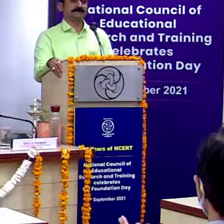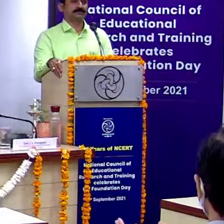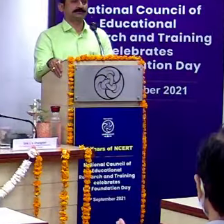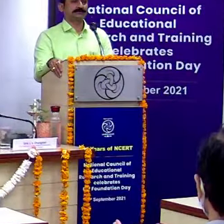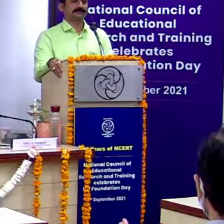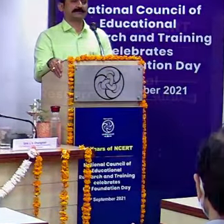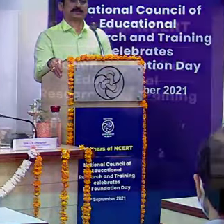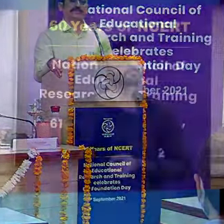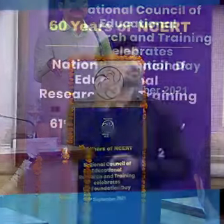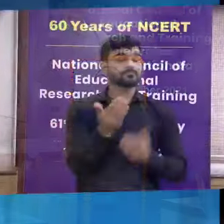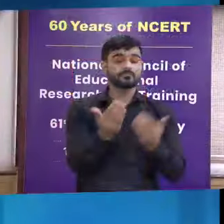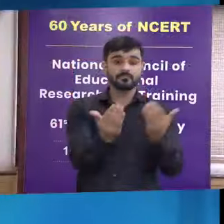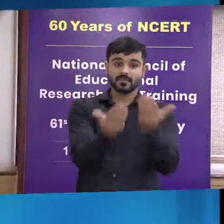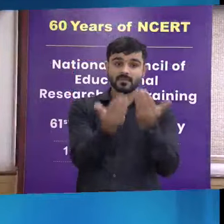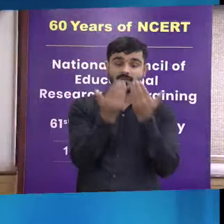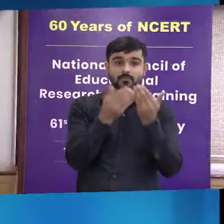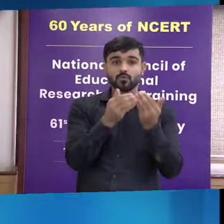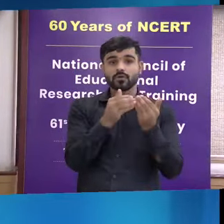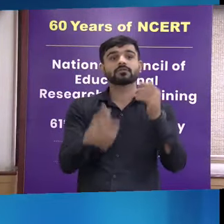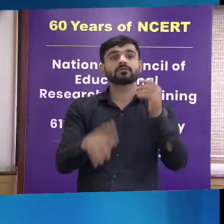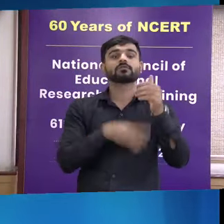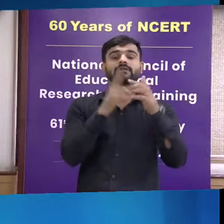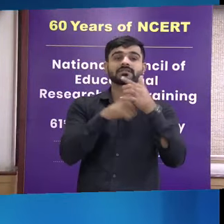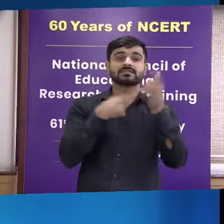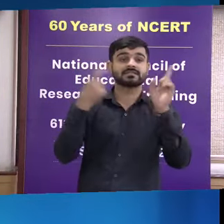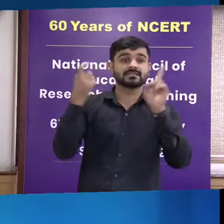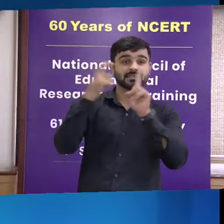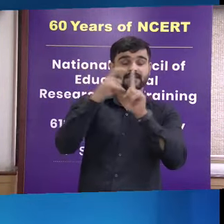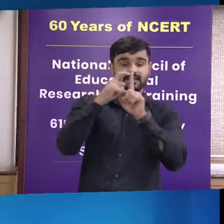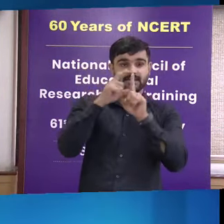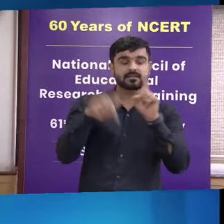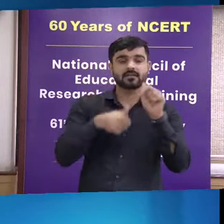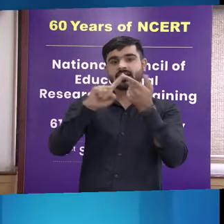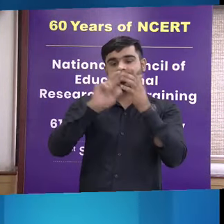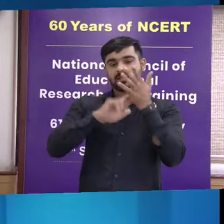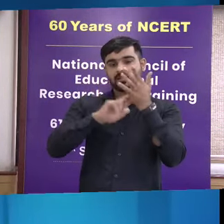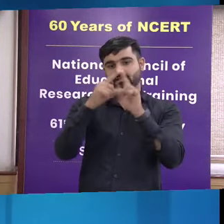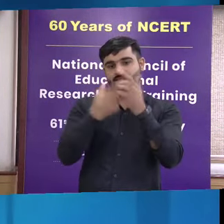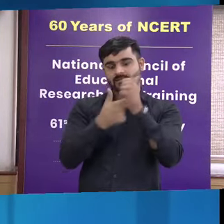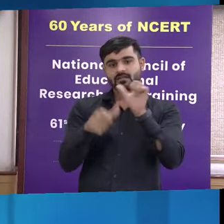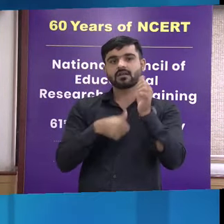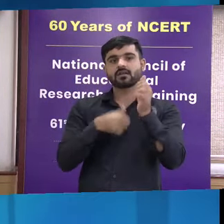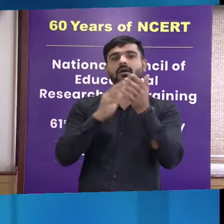हमारे संयुक्त निदेशक महोदय प्रोफेसर अमरेंद्र बेहरा जी